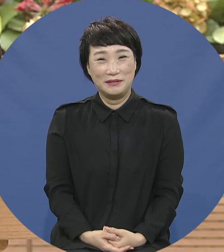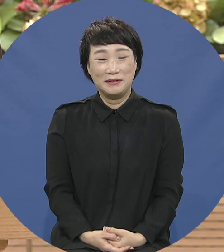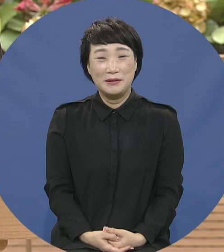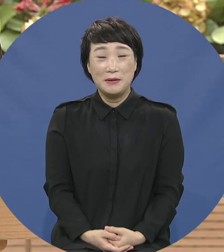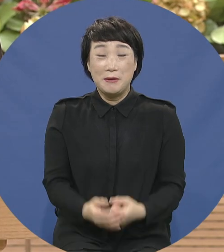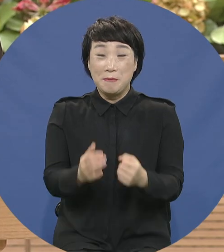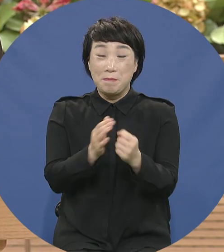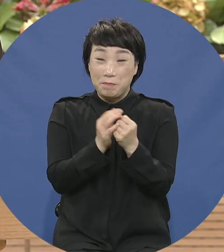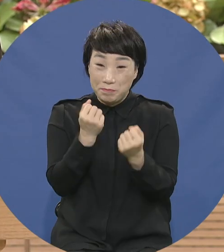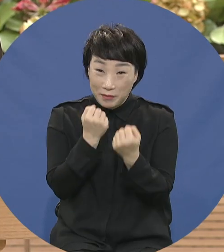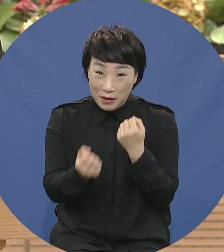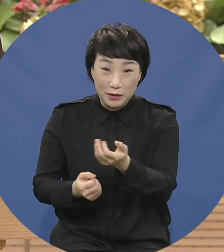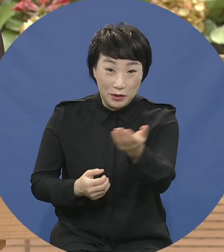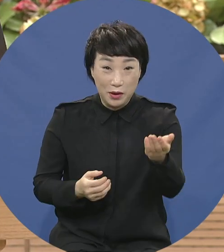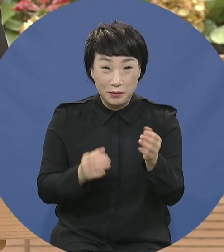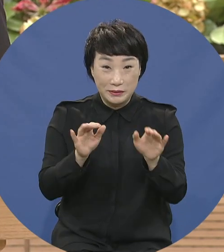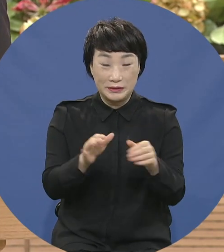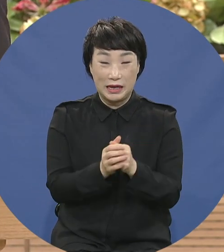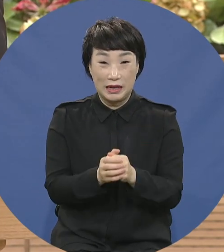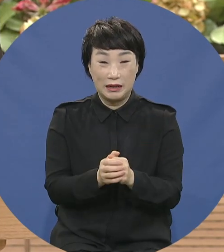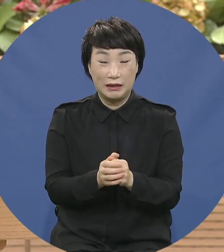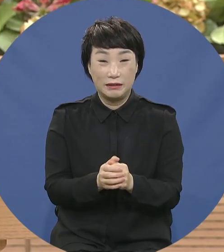그럼에도 불구하고